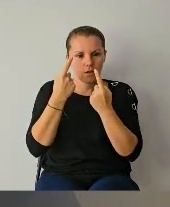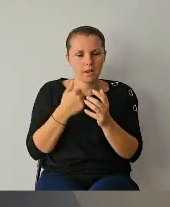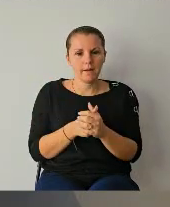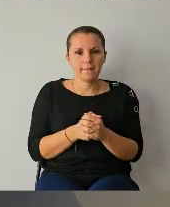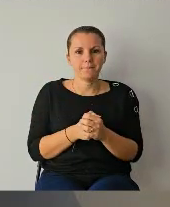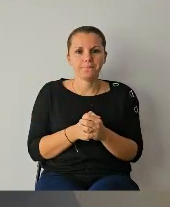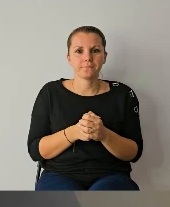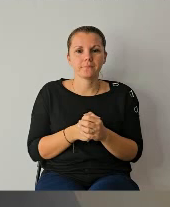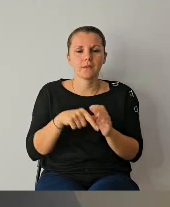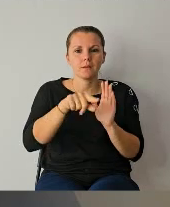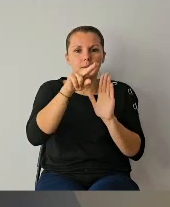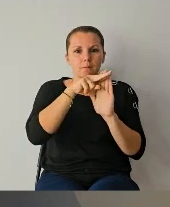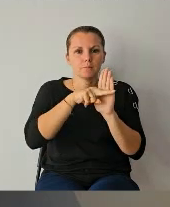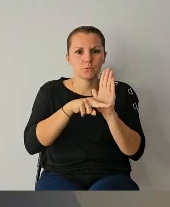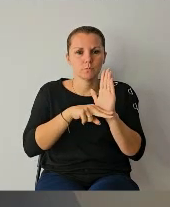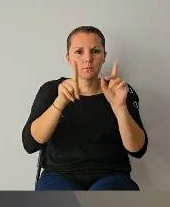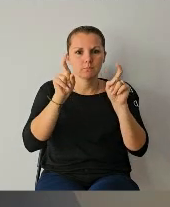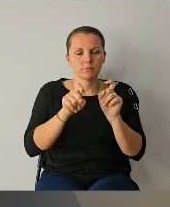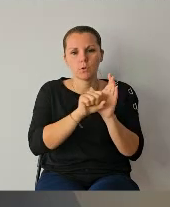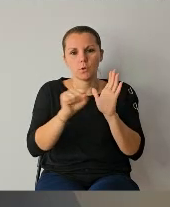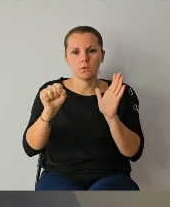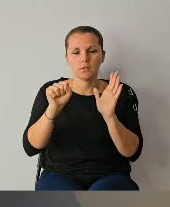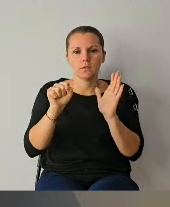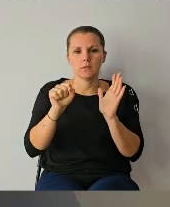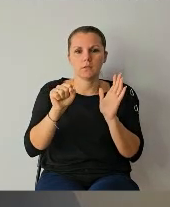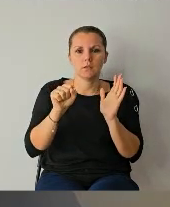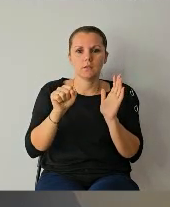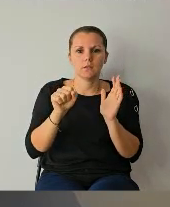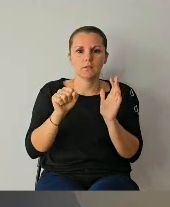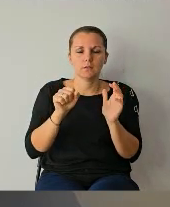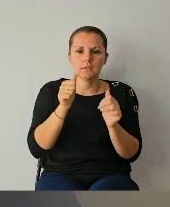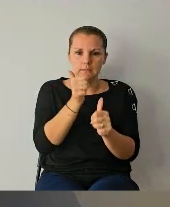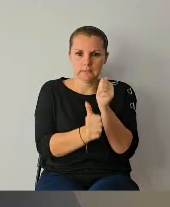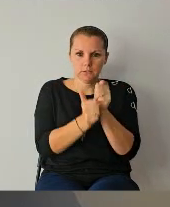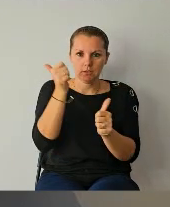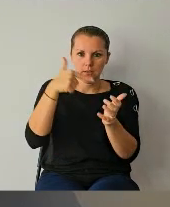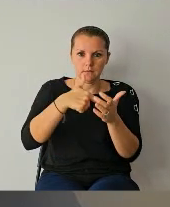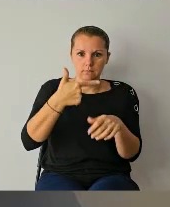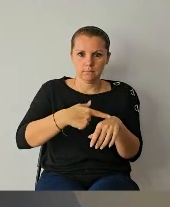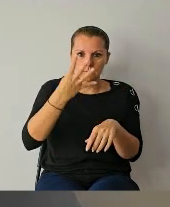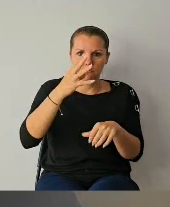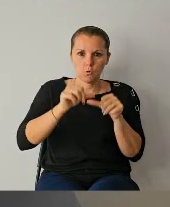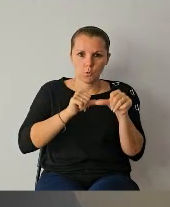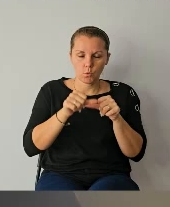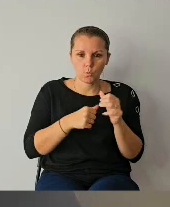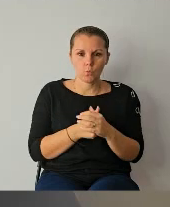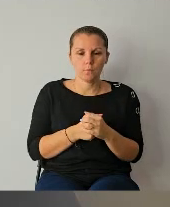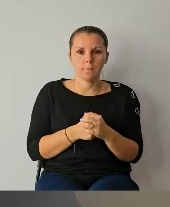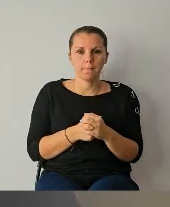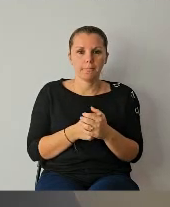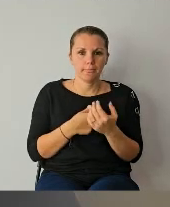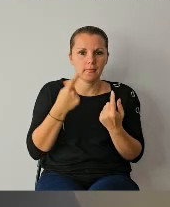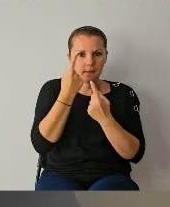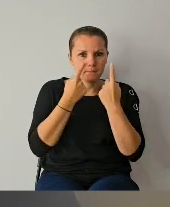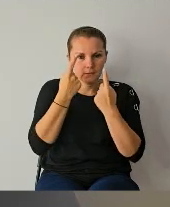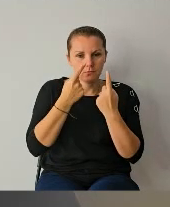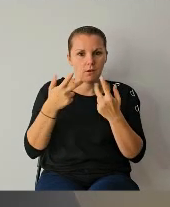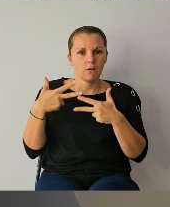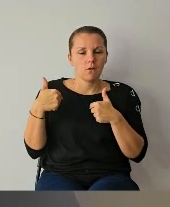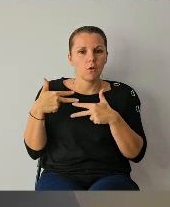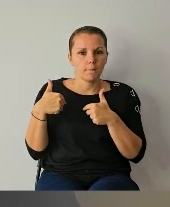te przepisy wchodzą od stycznia 2024 roku, wydaje mi się, że